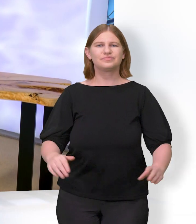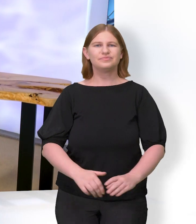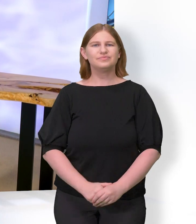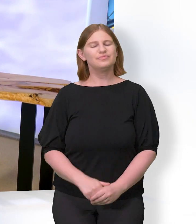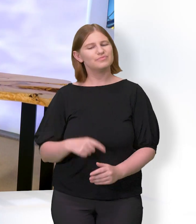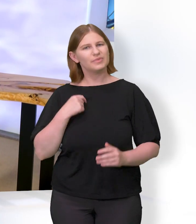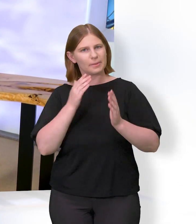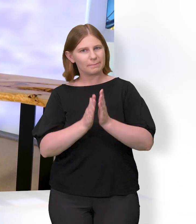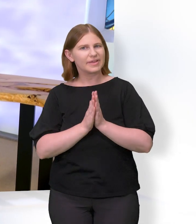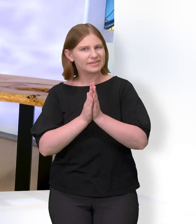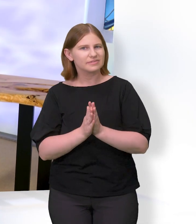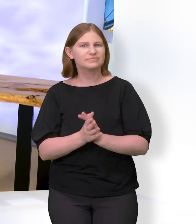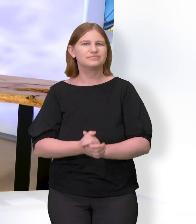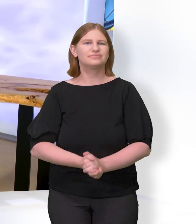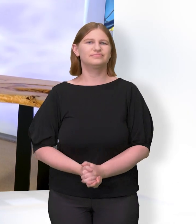Ich bete.